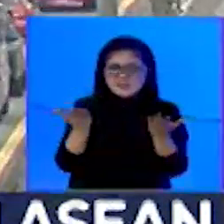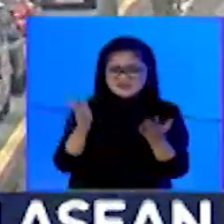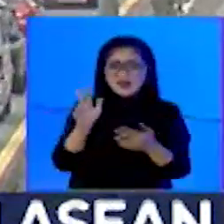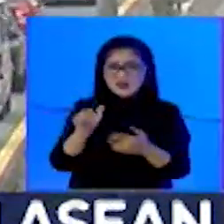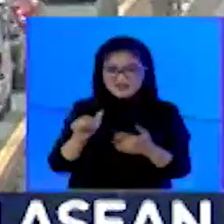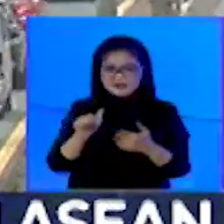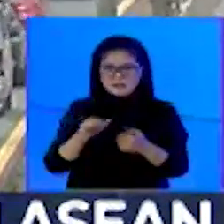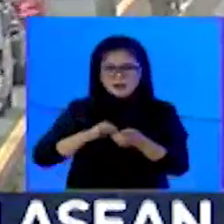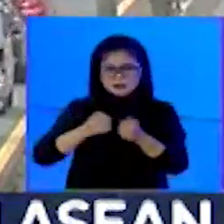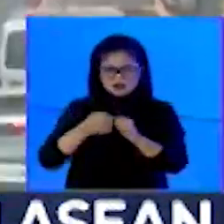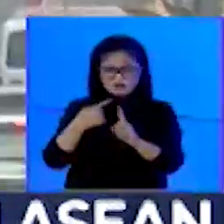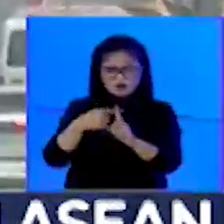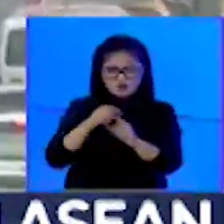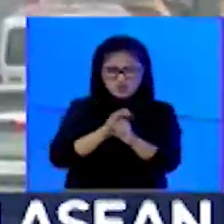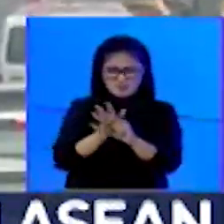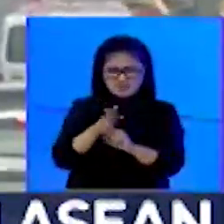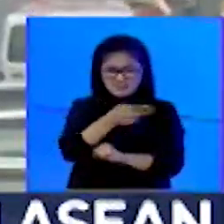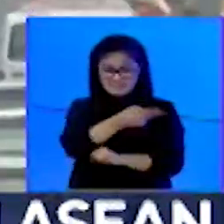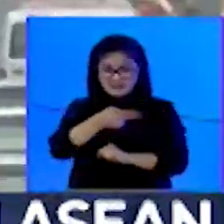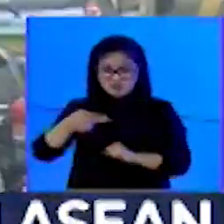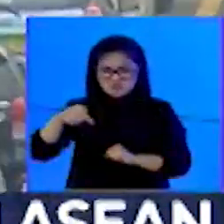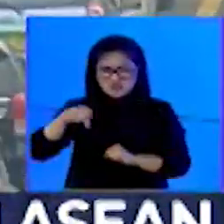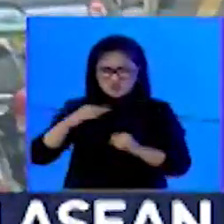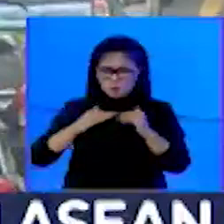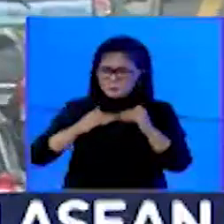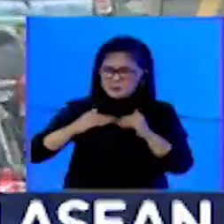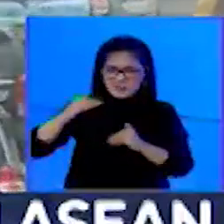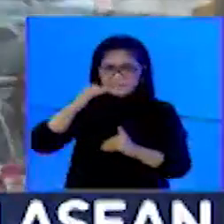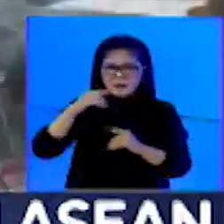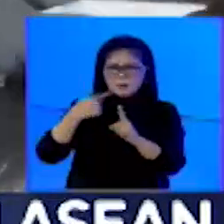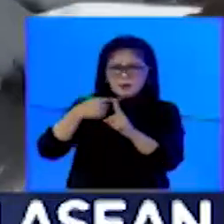Kasus positif COVID-19 di Indonesia terus bertambah.